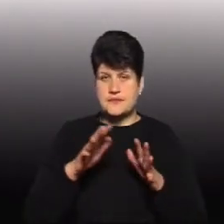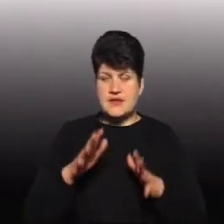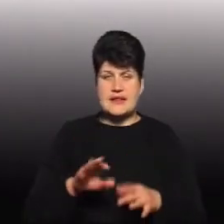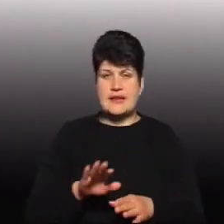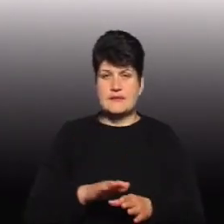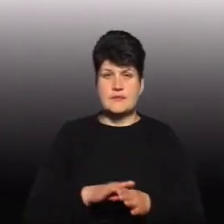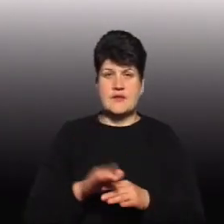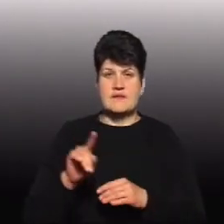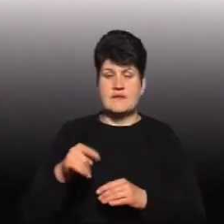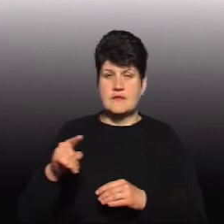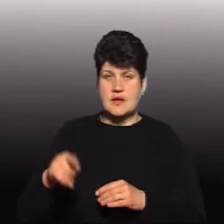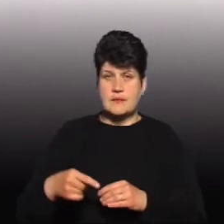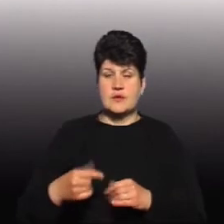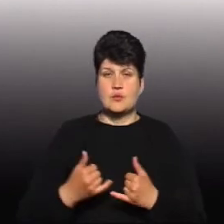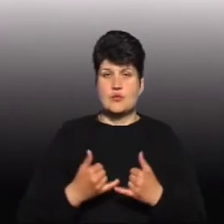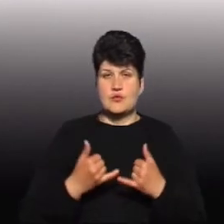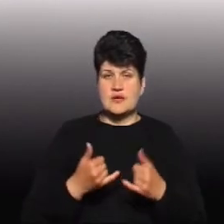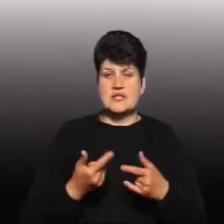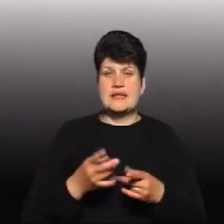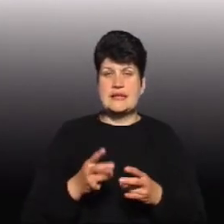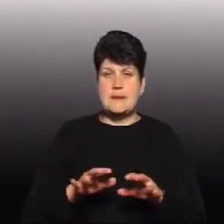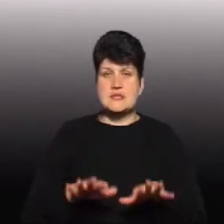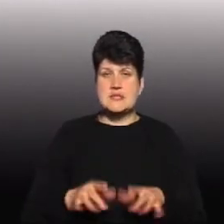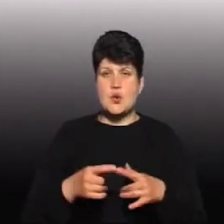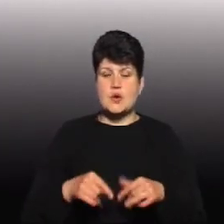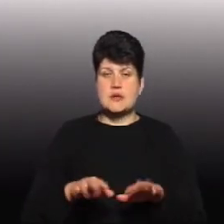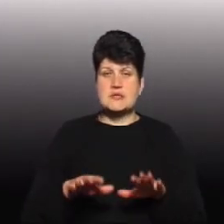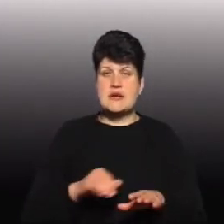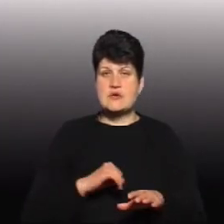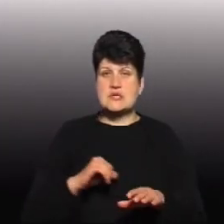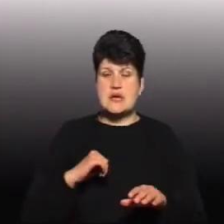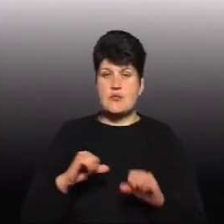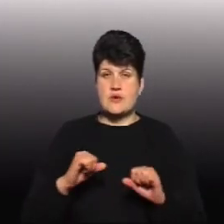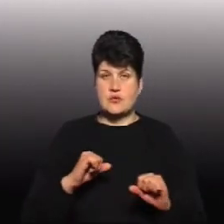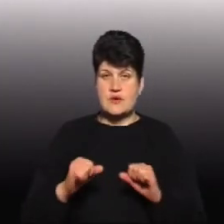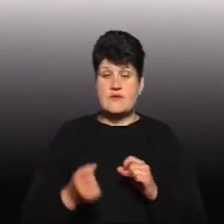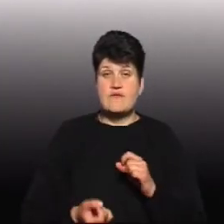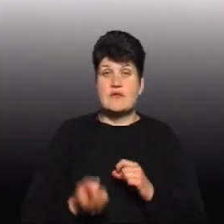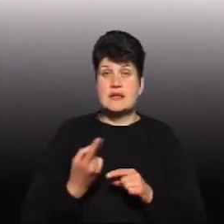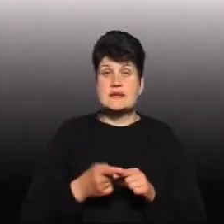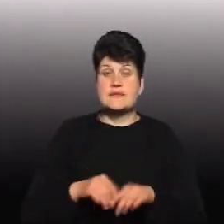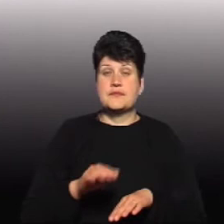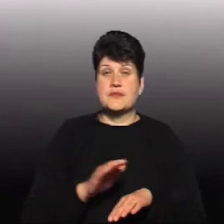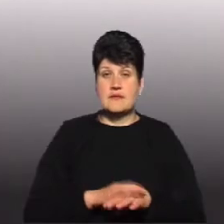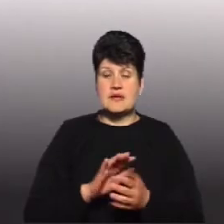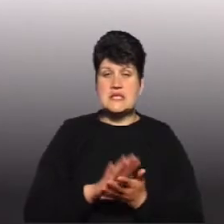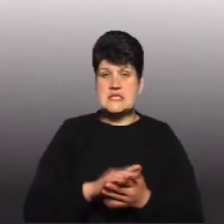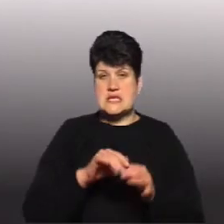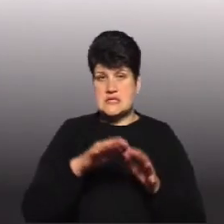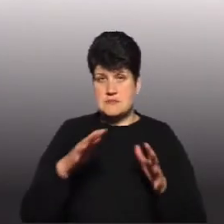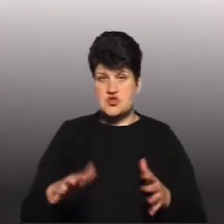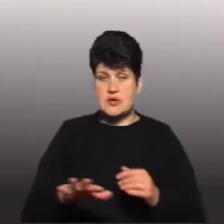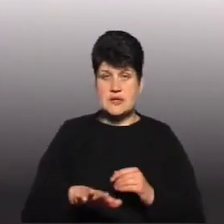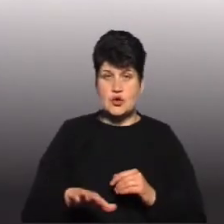делегованих повноважень на місцях органів місцевого самоврядування. Тому і виник такий факт засмічення цієї території. Щодо того, що